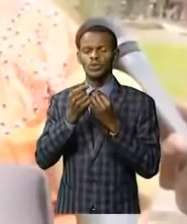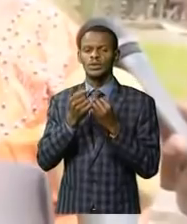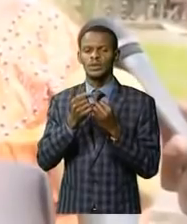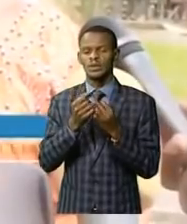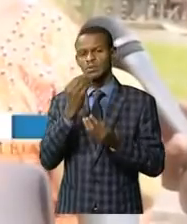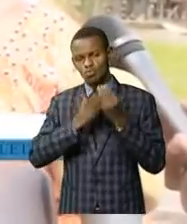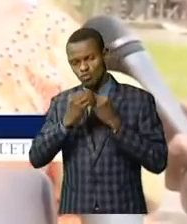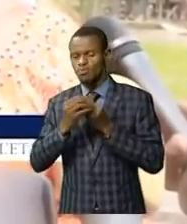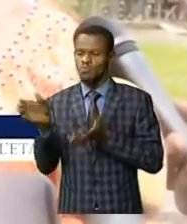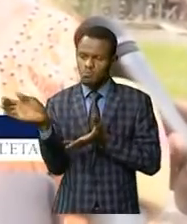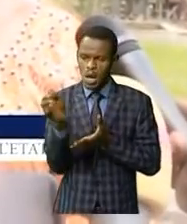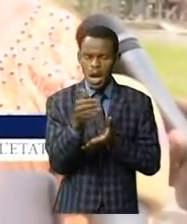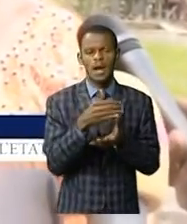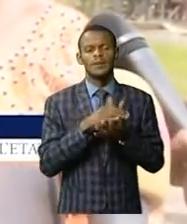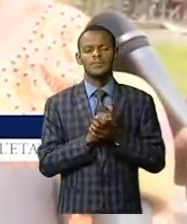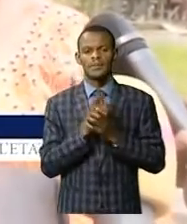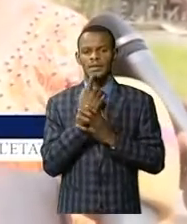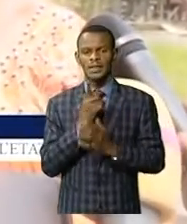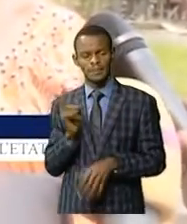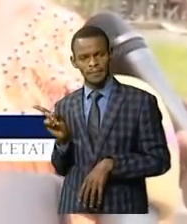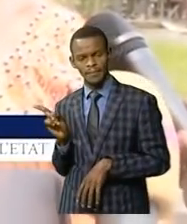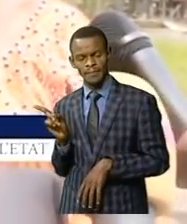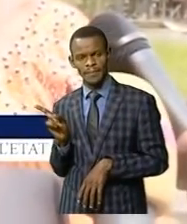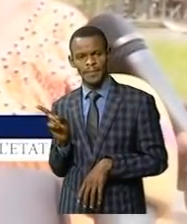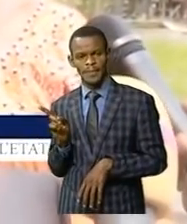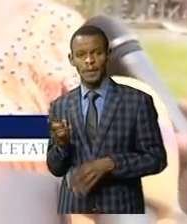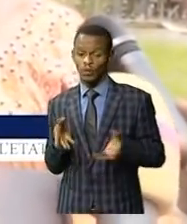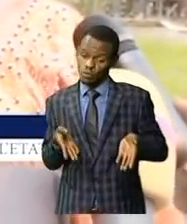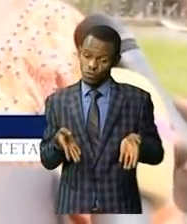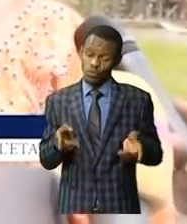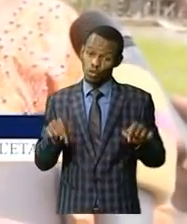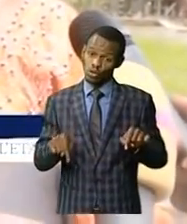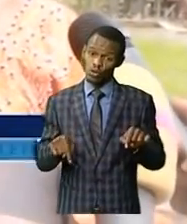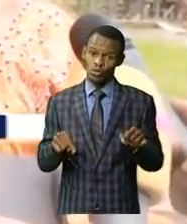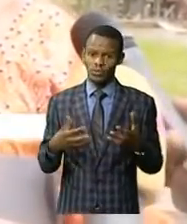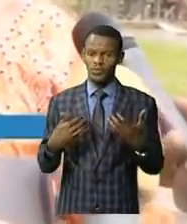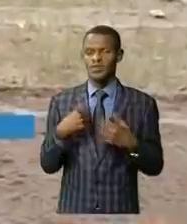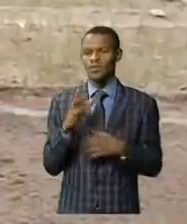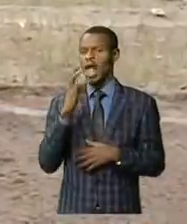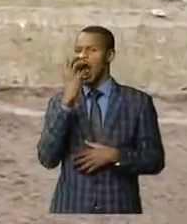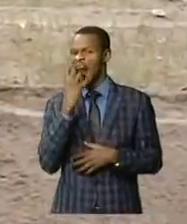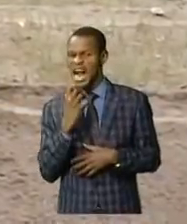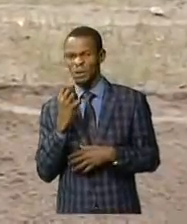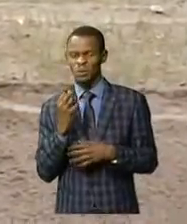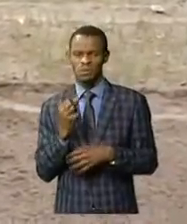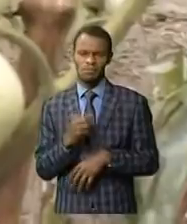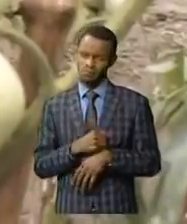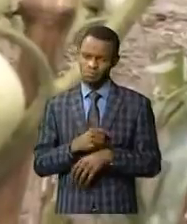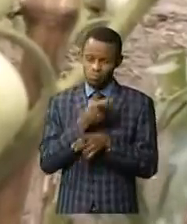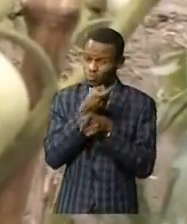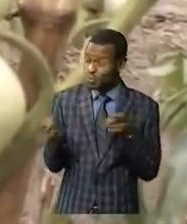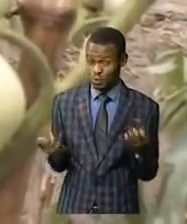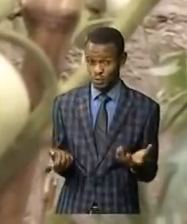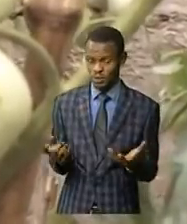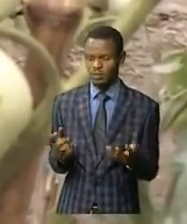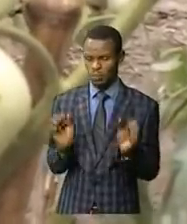alimentaires. Aujourd'hui, nous avons des manques qui pourrissent, c'est-à-dire c'est la production. Mais on ne passe pas à l'étape de la conservation ni de la transformation.